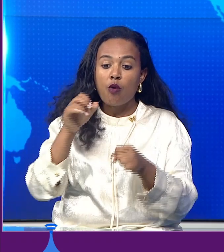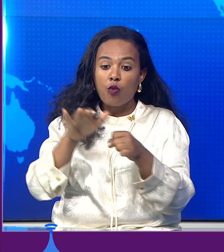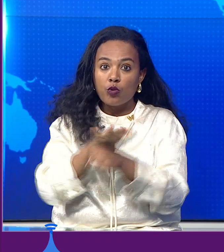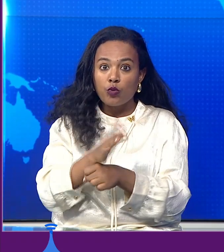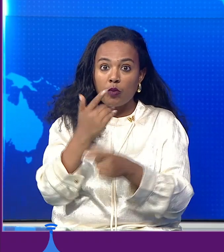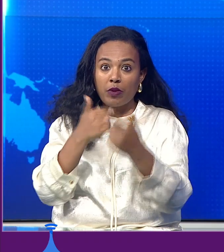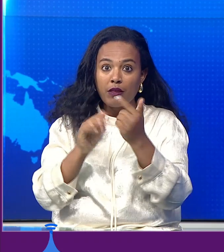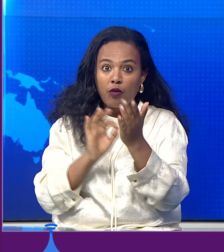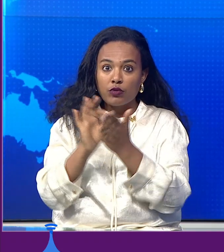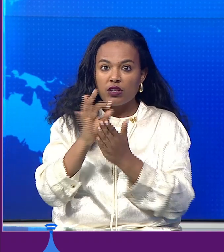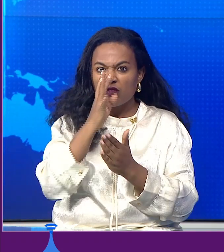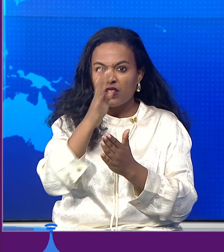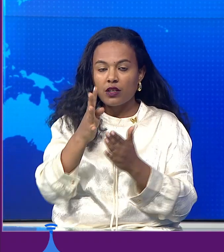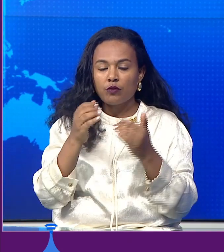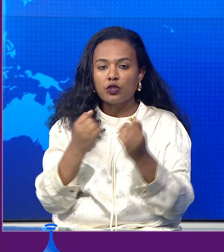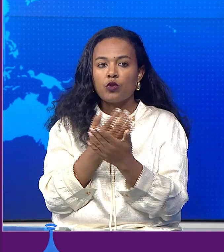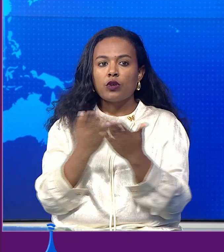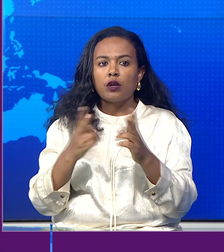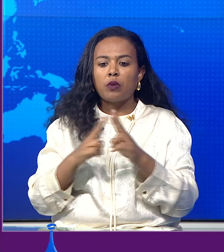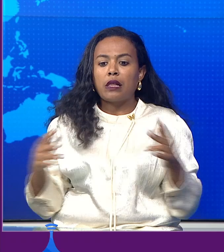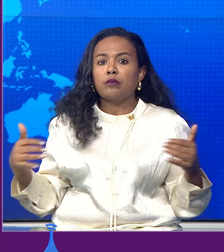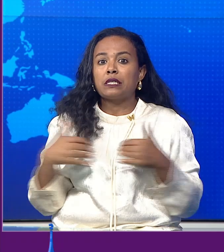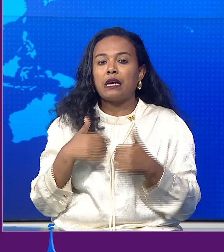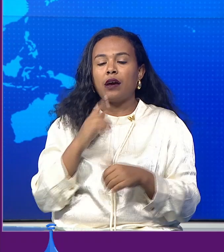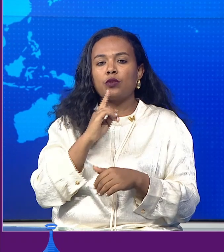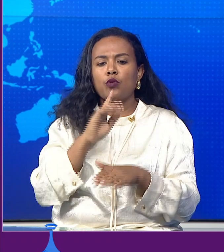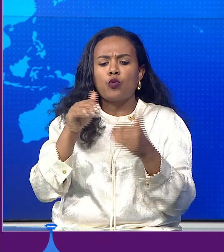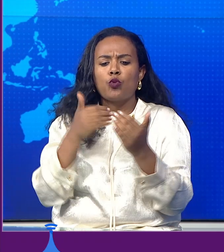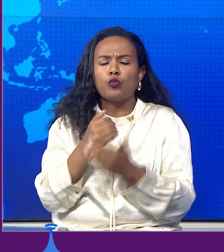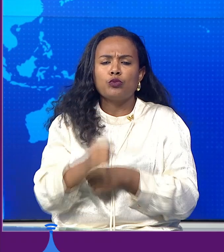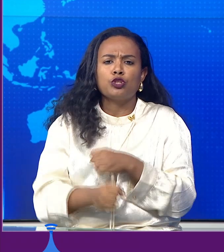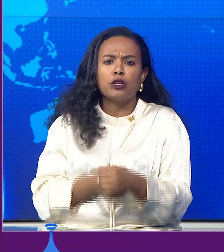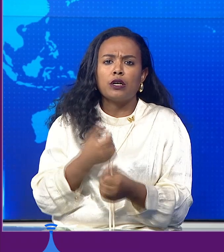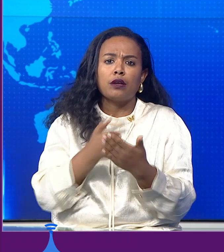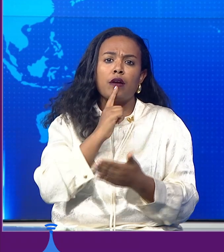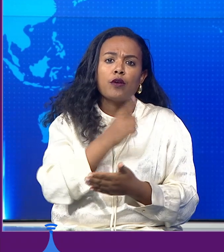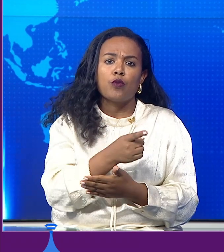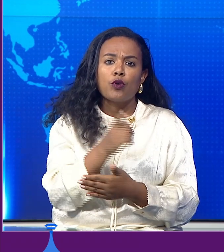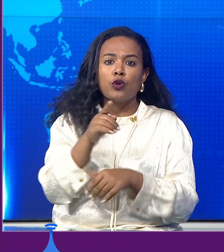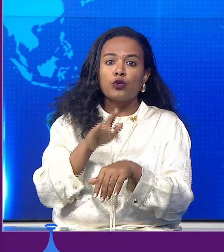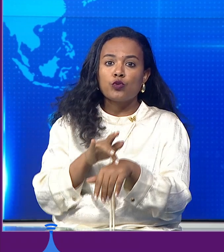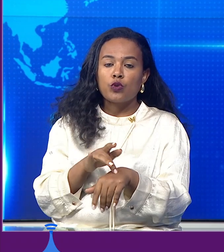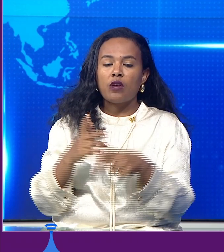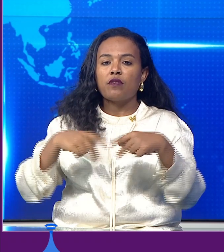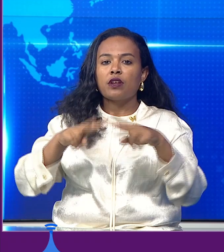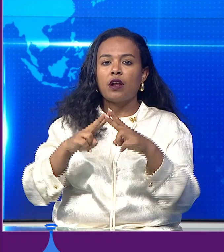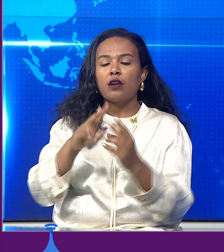ቁጥር ሊፈጠር የሚችለው ነገር በጣም ነው የሚያሰጋኝ። ሁሉም ጭንቀት ይሄ ነው። ስለዚህ እሱ ላይ የፌደራልና